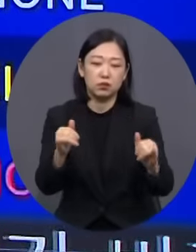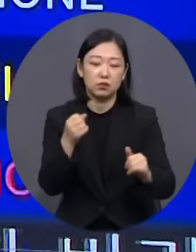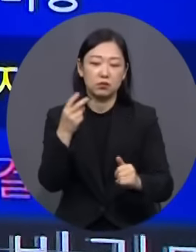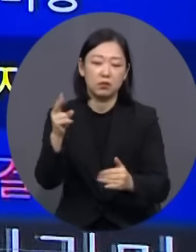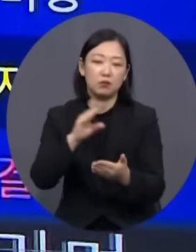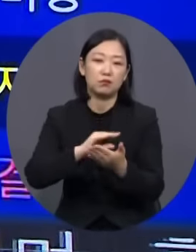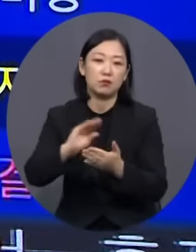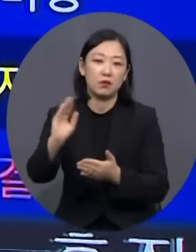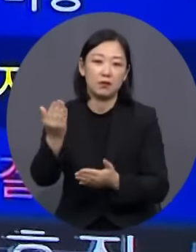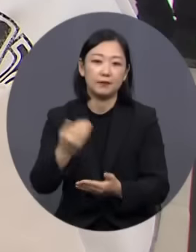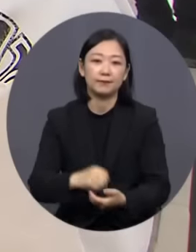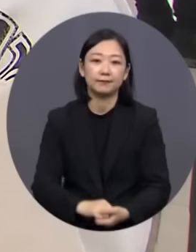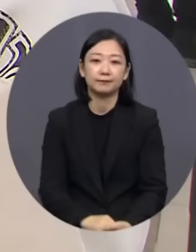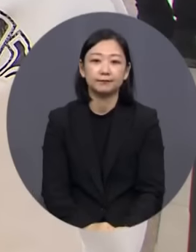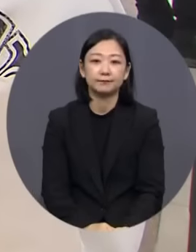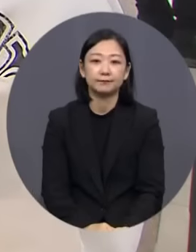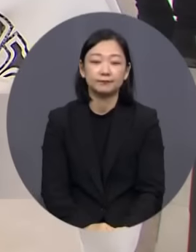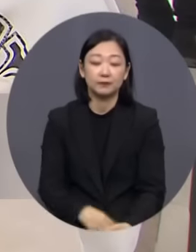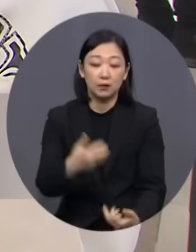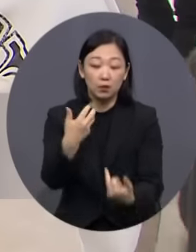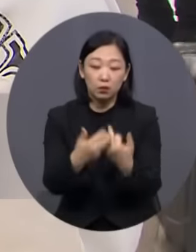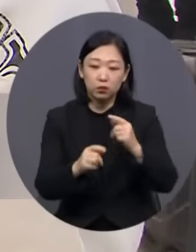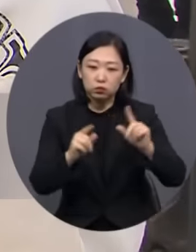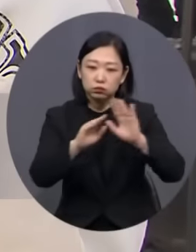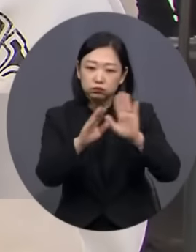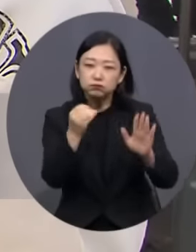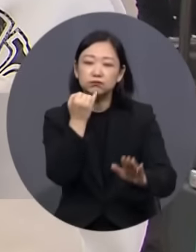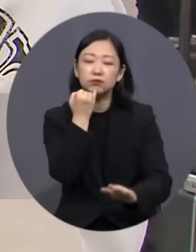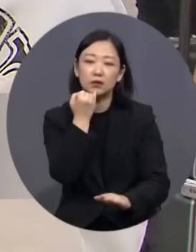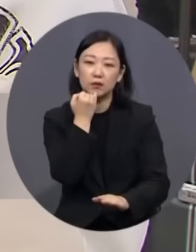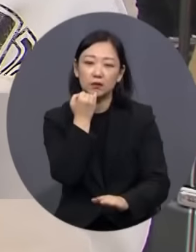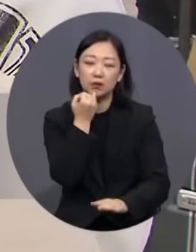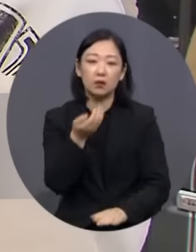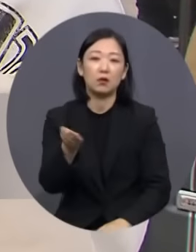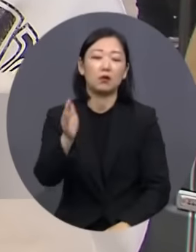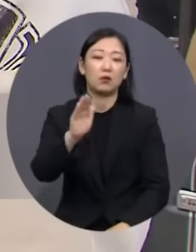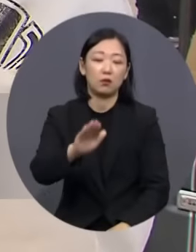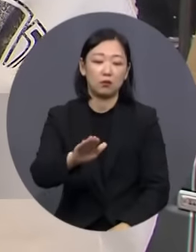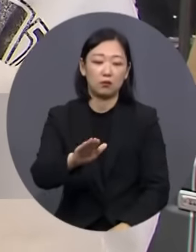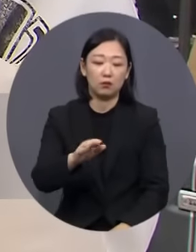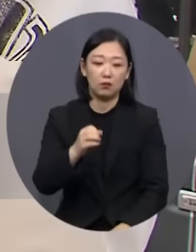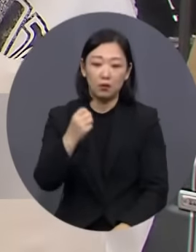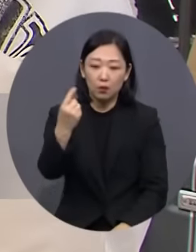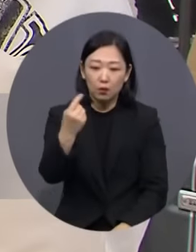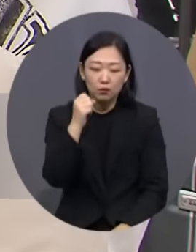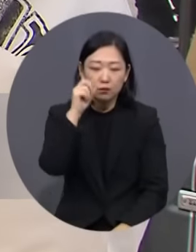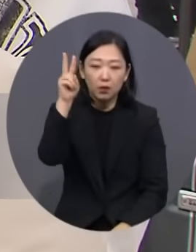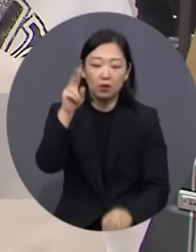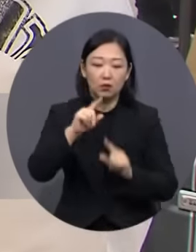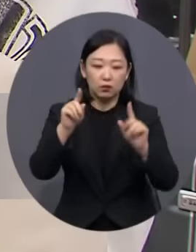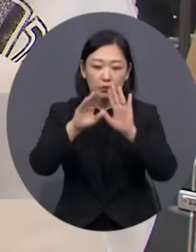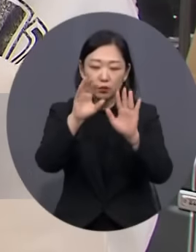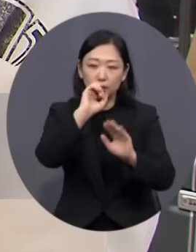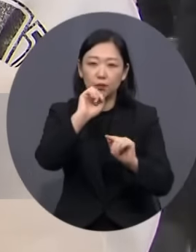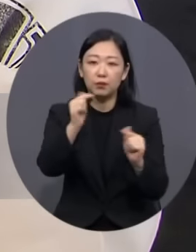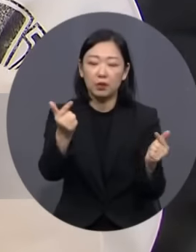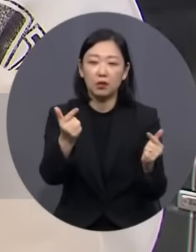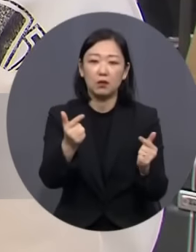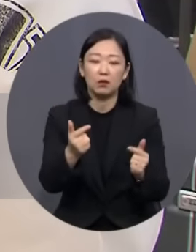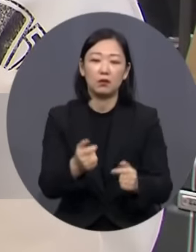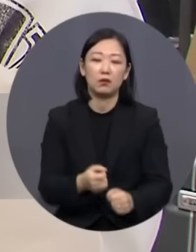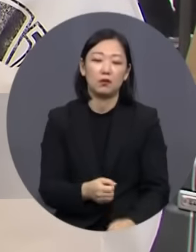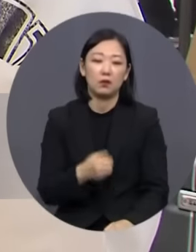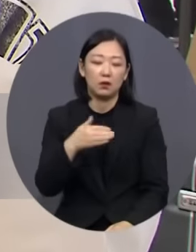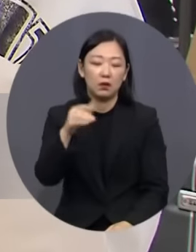발길을 돌려야 했습니다. 서귀포는 날씨가 괜찮았거든요. 그랬는데 이제 여기 오니까 갑자기 날씨 안 좋아져가지고 지금 이제